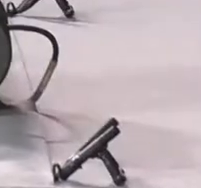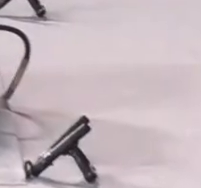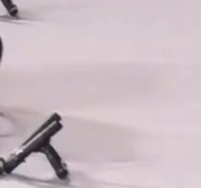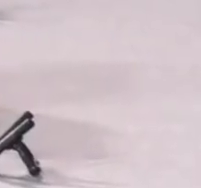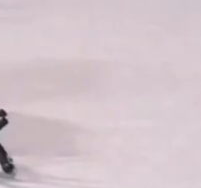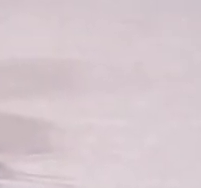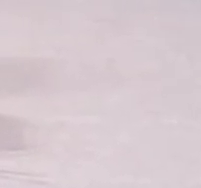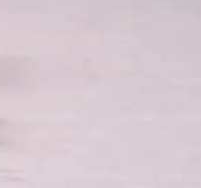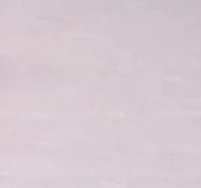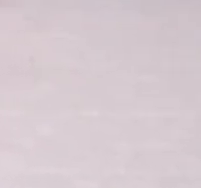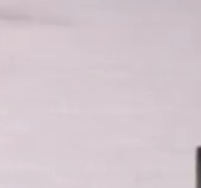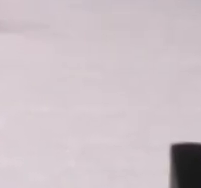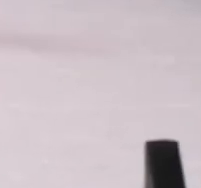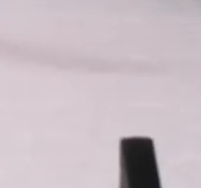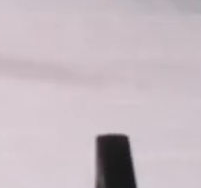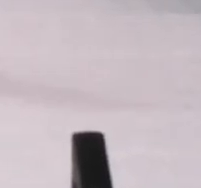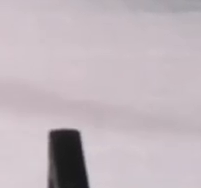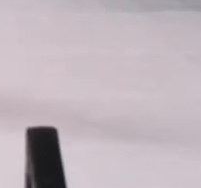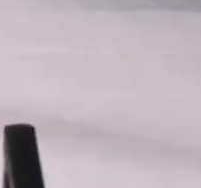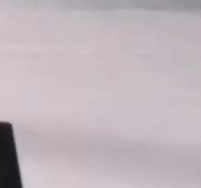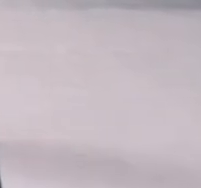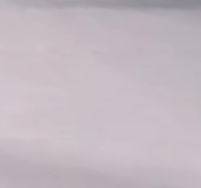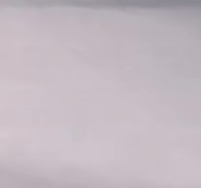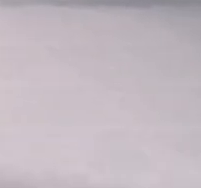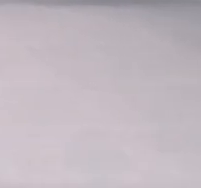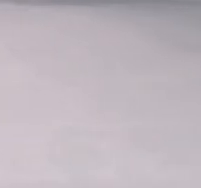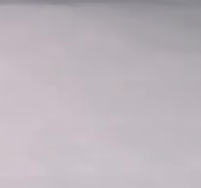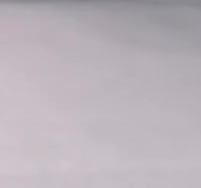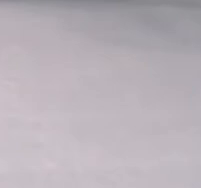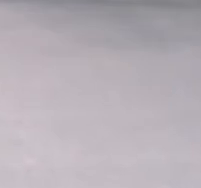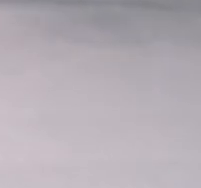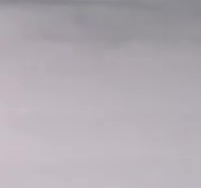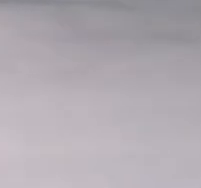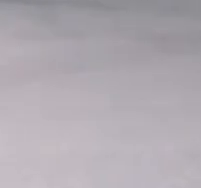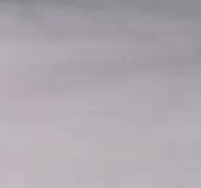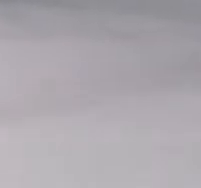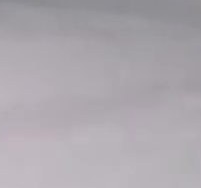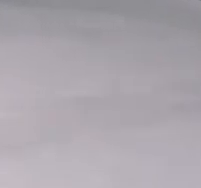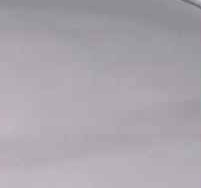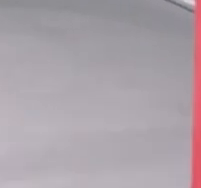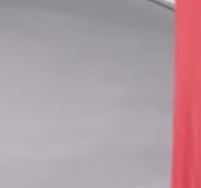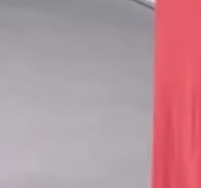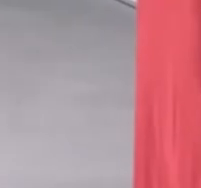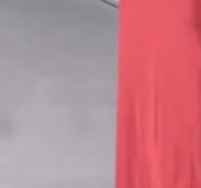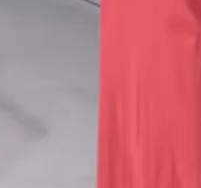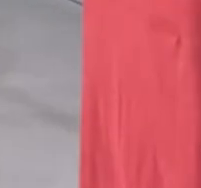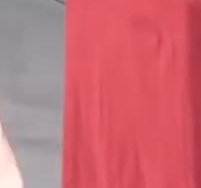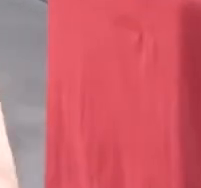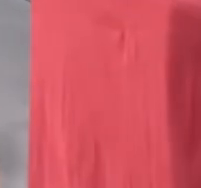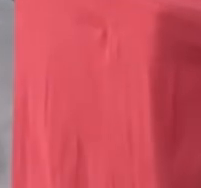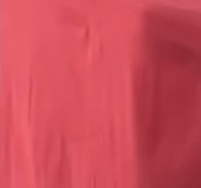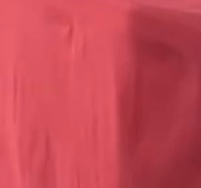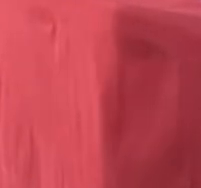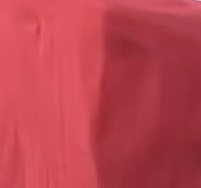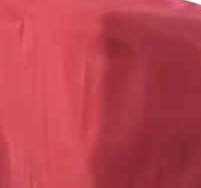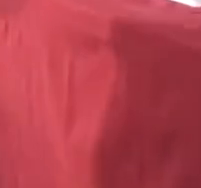María Florencia Acosta Chávez, María Magdalena Ballester Obrador, Irantxu